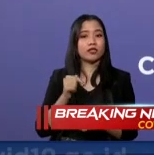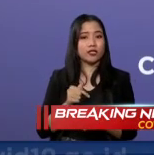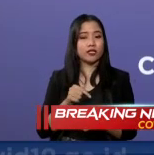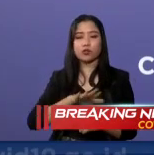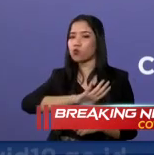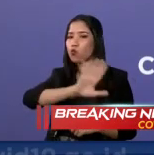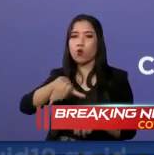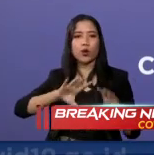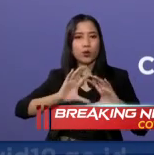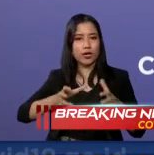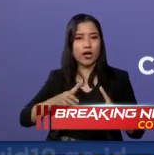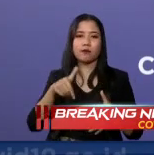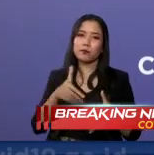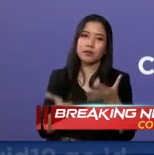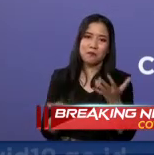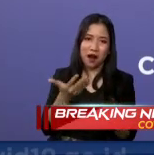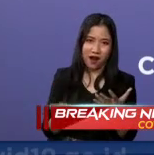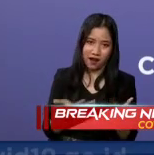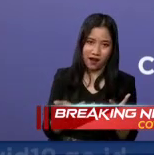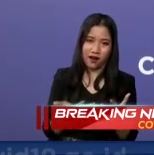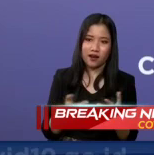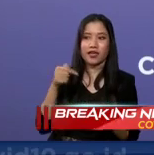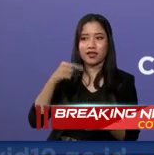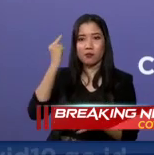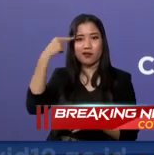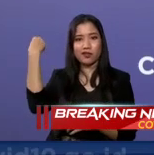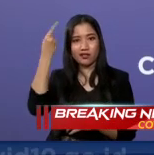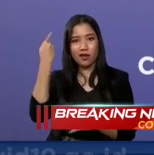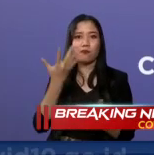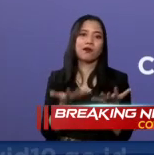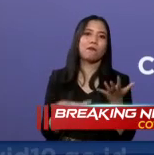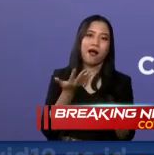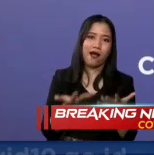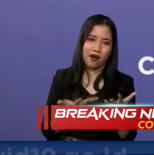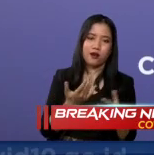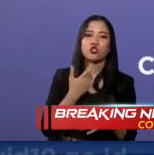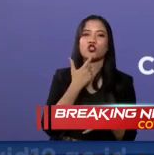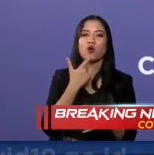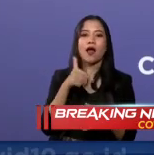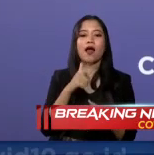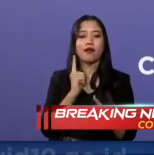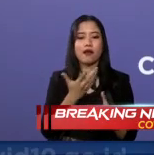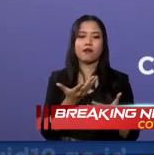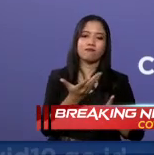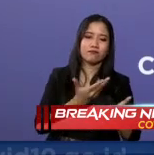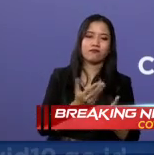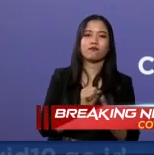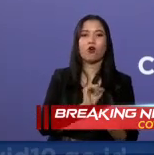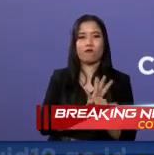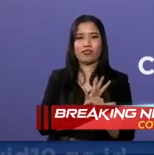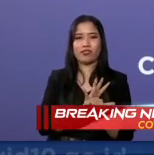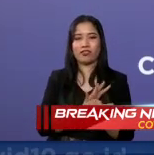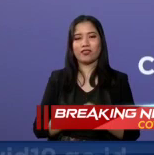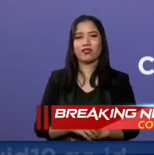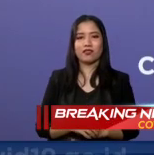seluruh dunia dan ini juga yang menjadi pertimbangan pemerintah di dalam kaitan menyikapi adanya pandemic